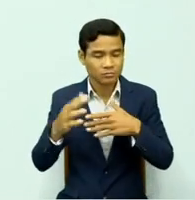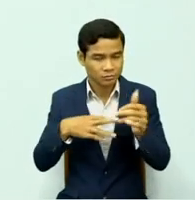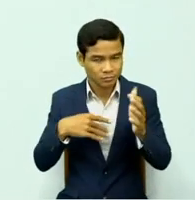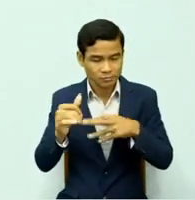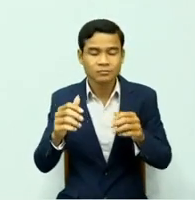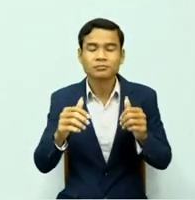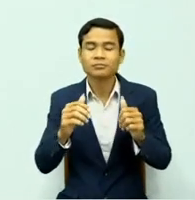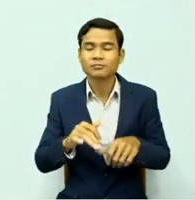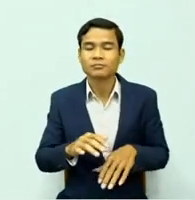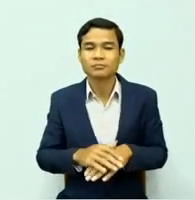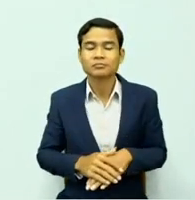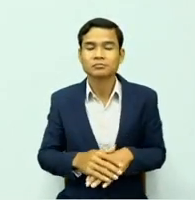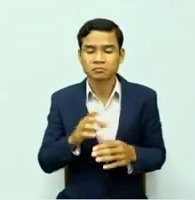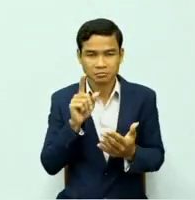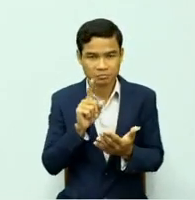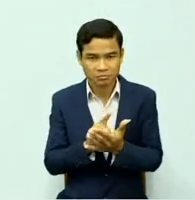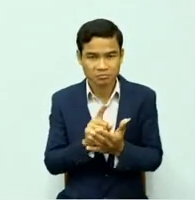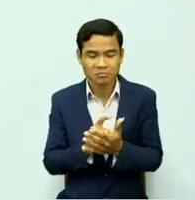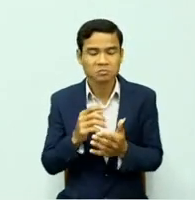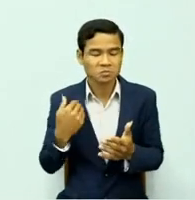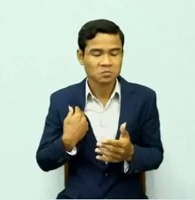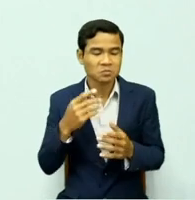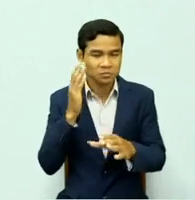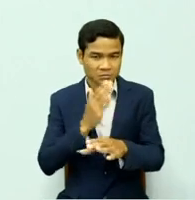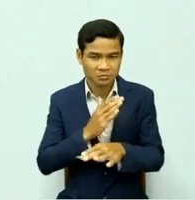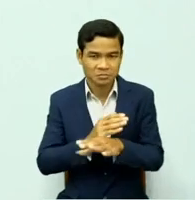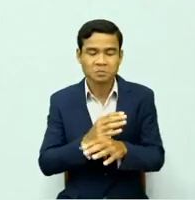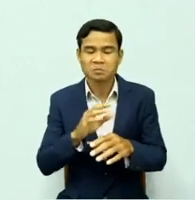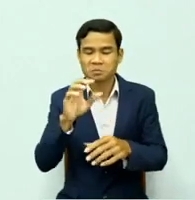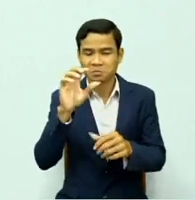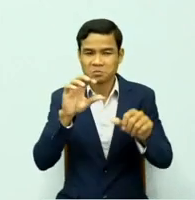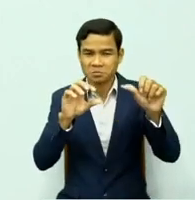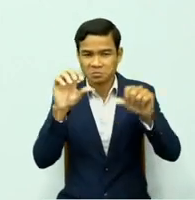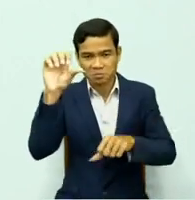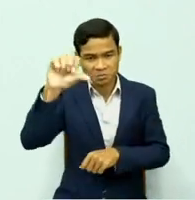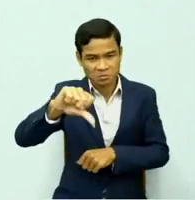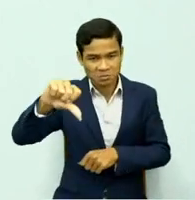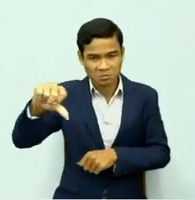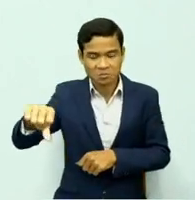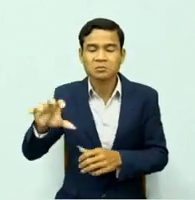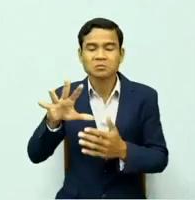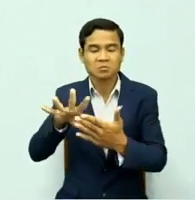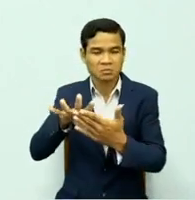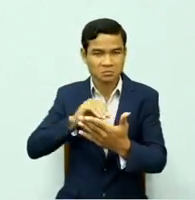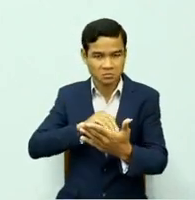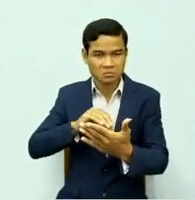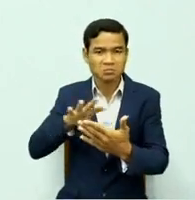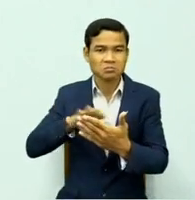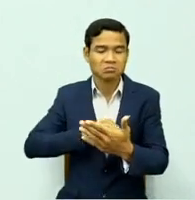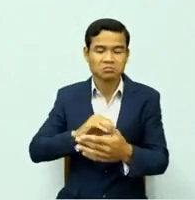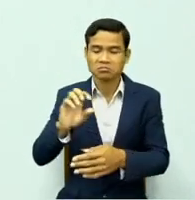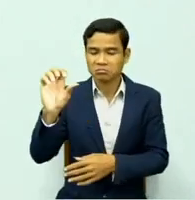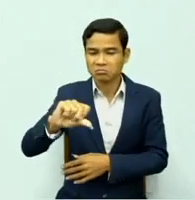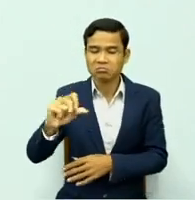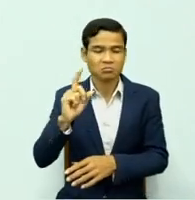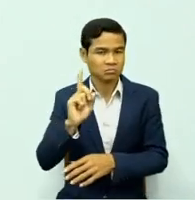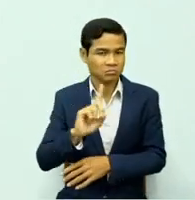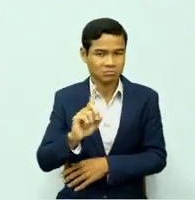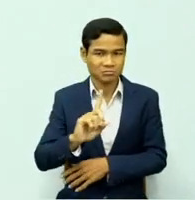តែកុំយកលំនាំគំរូមិនល្អប៉ុណ្ណាចាវាមានលំនាំខ្លះអត់ល្អទេកូនកុំយកអាសោះតោះឥឡូវ